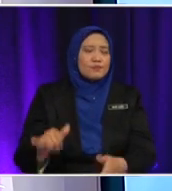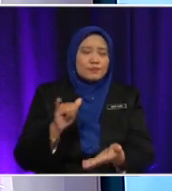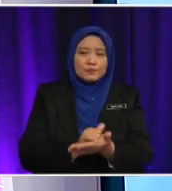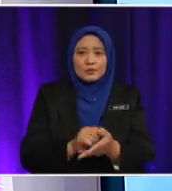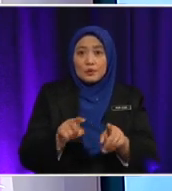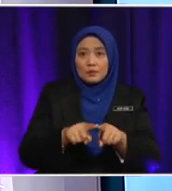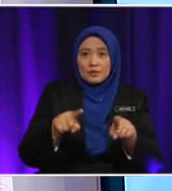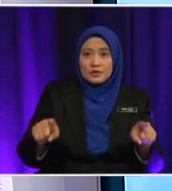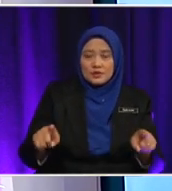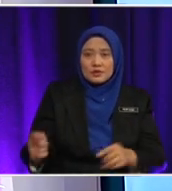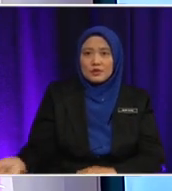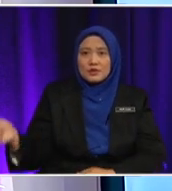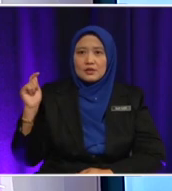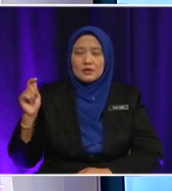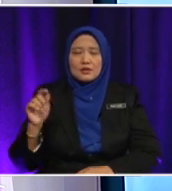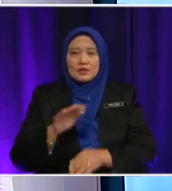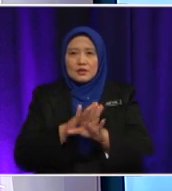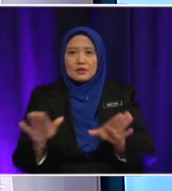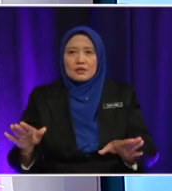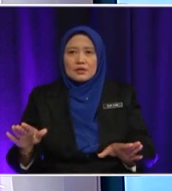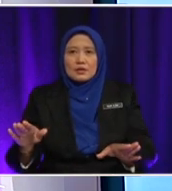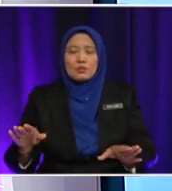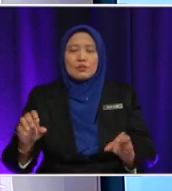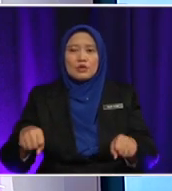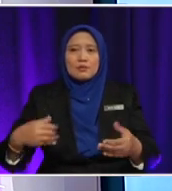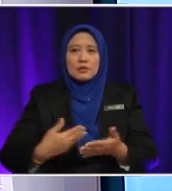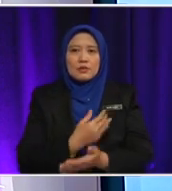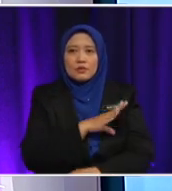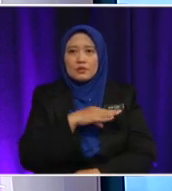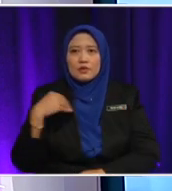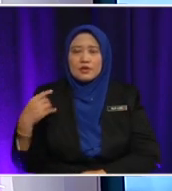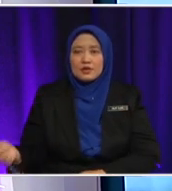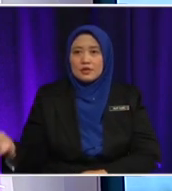jadi banyak lagi yang akan kita belajar tetapi kita lihat seketika